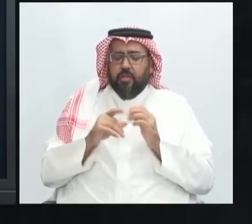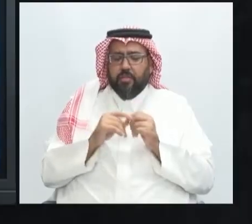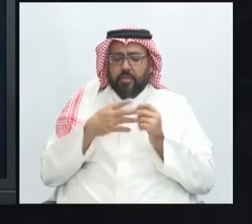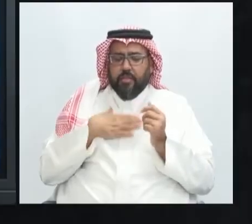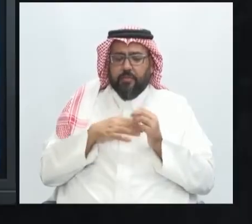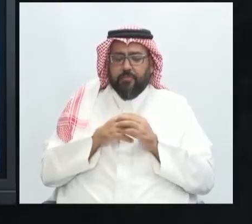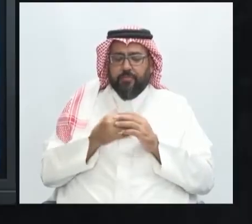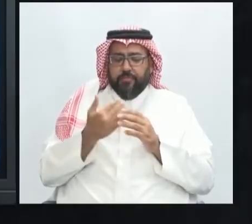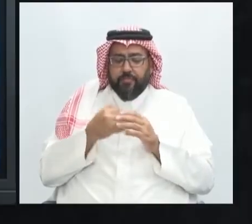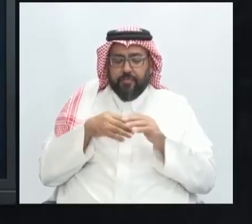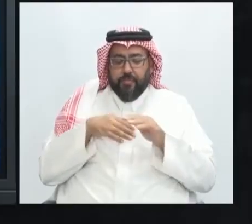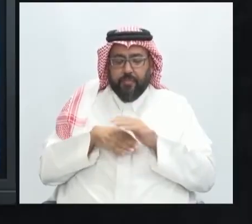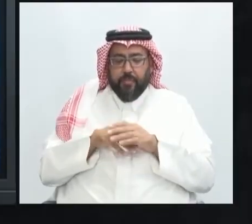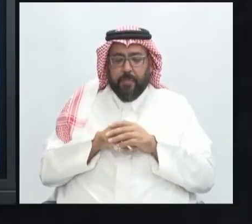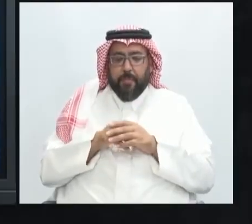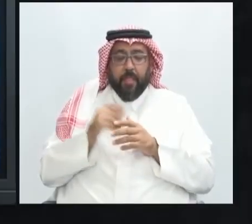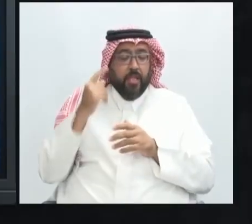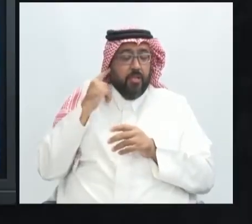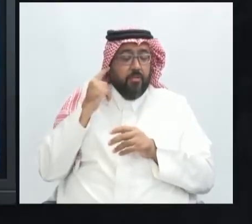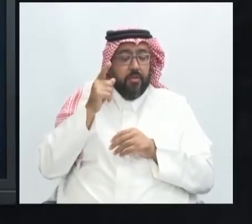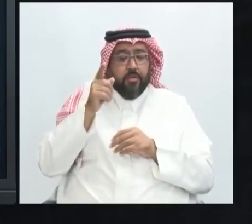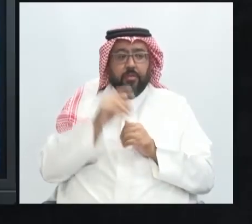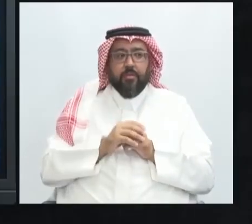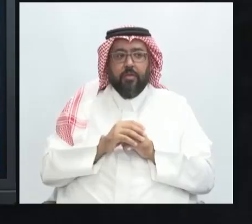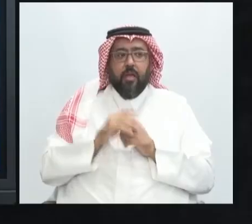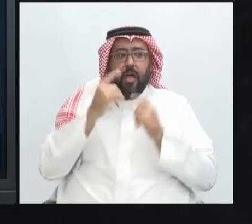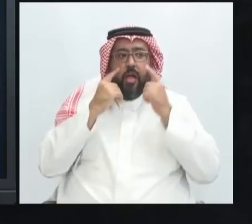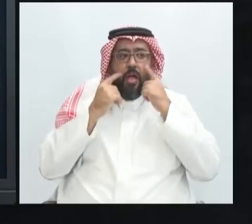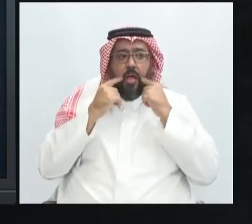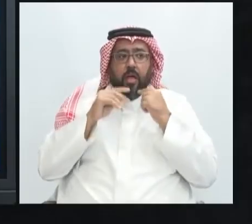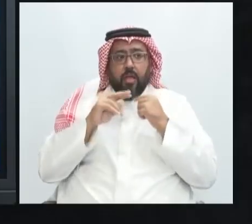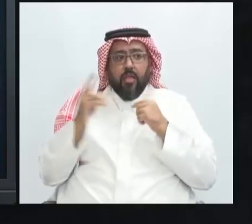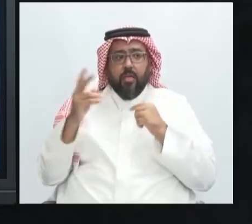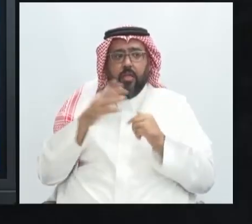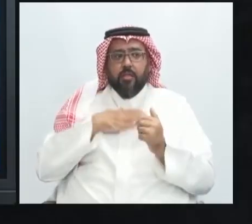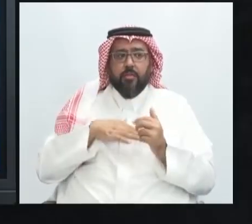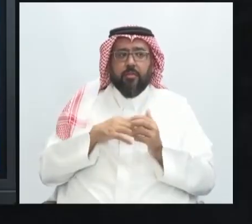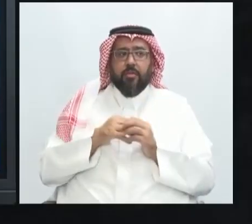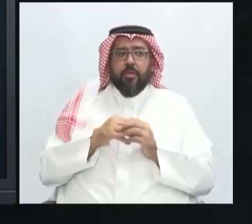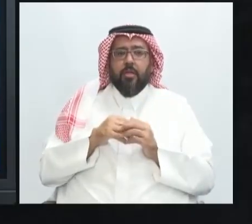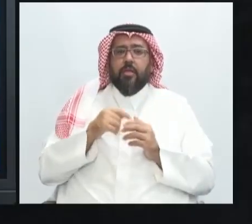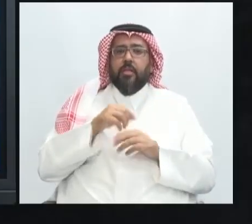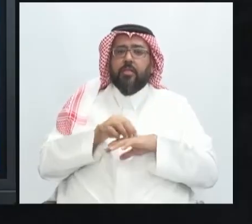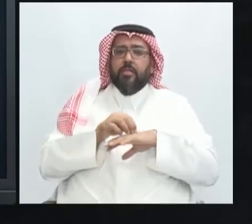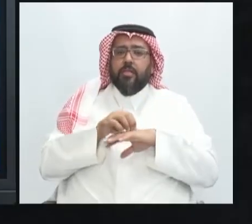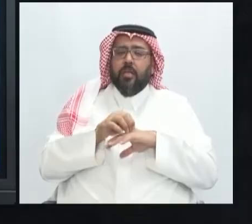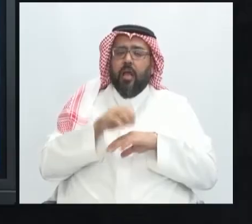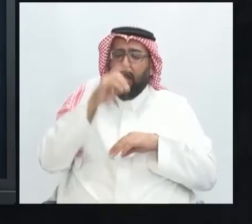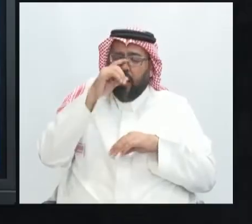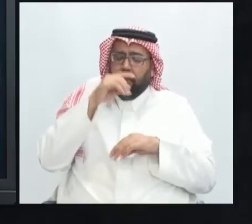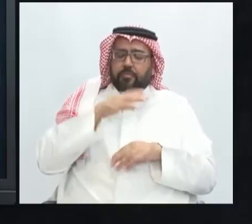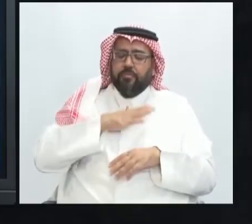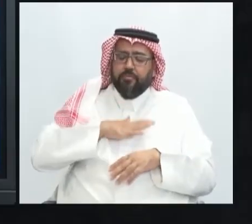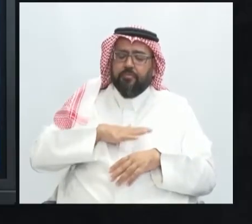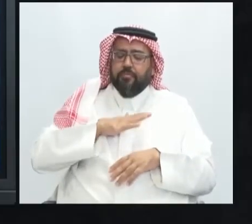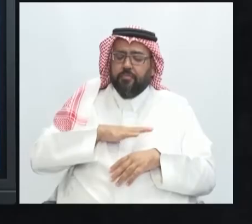قبل ان نجيب ابنائي اريد ان اسمع منكم الاجابه هل البكاء ضد الصبر ام ان الانسان لا باس له